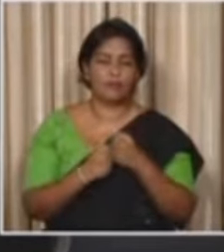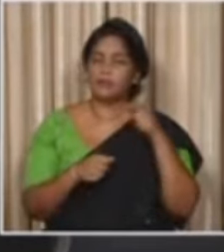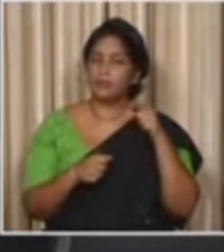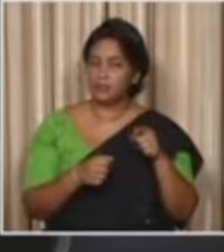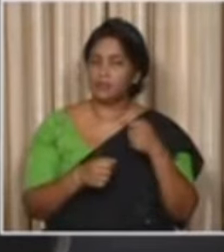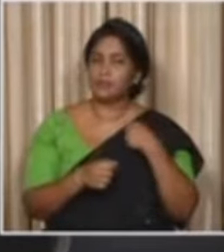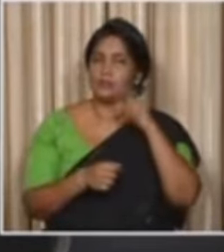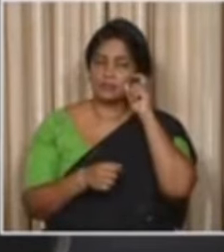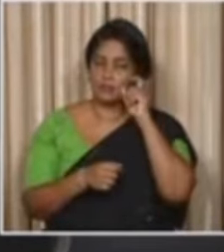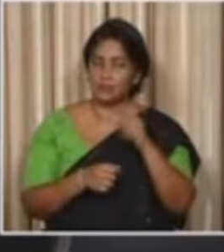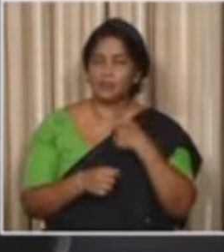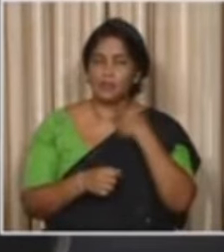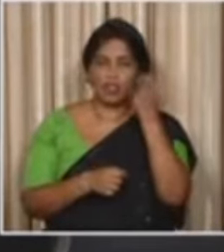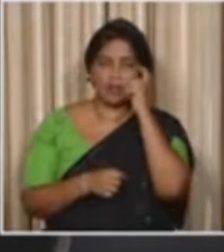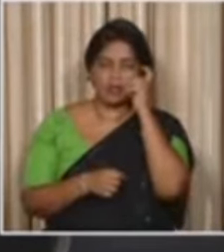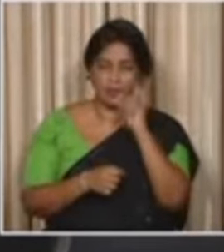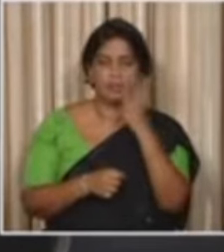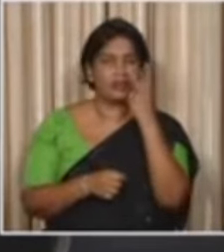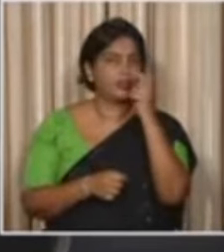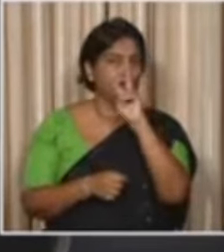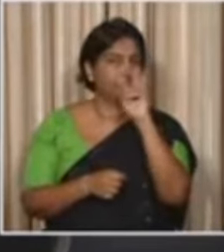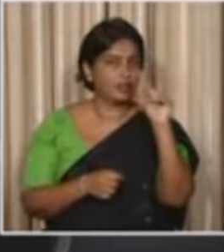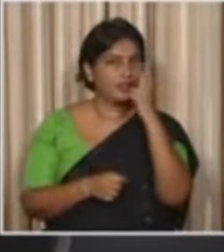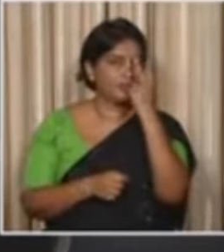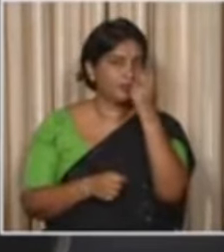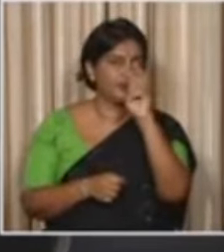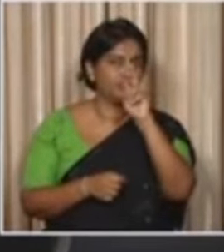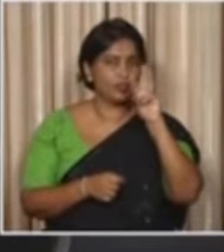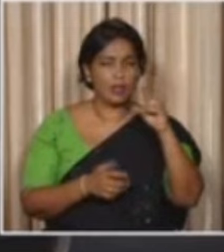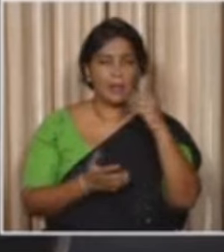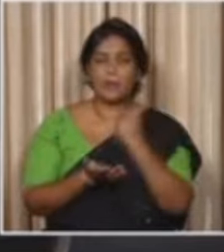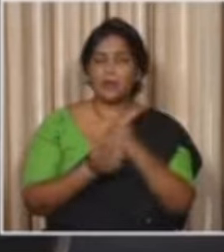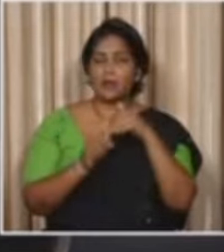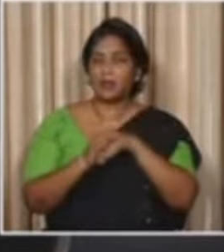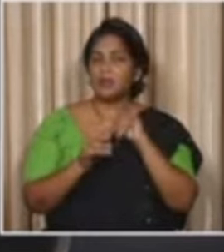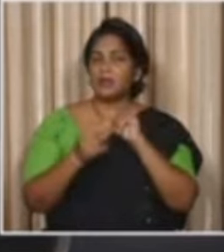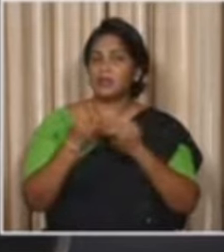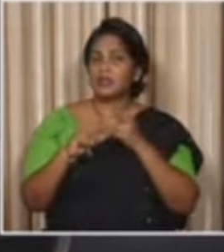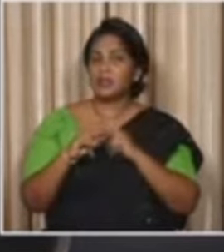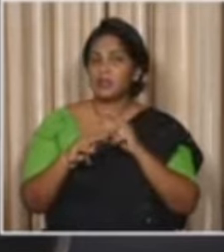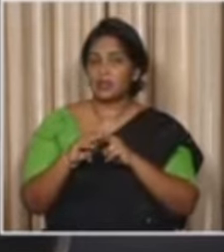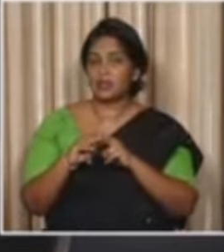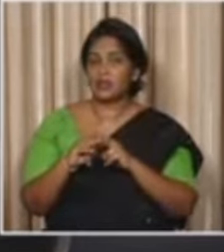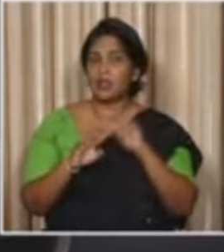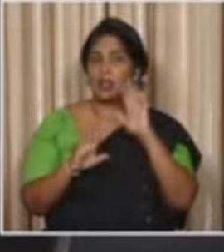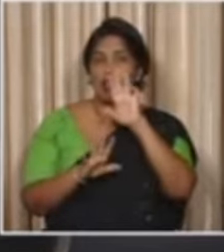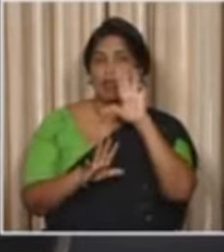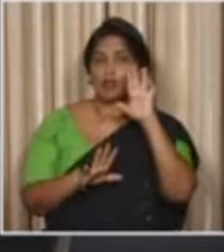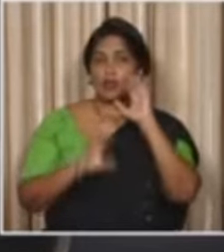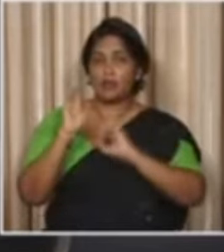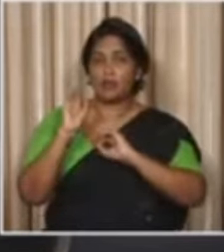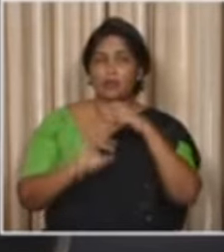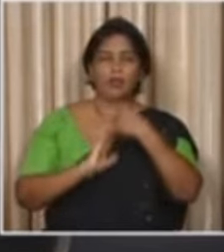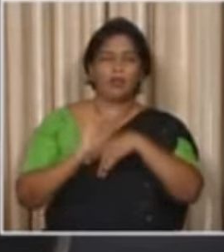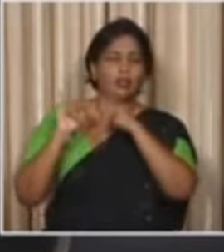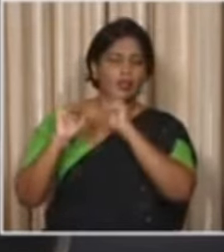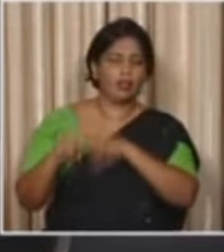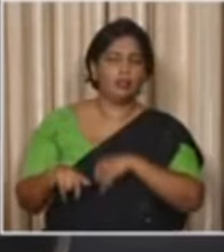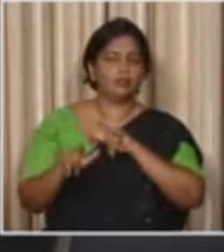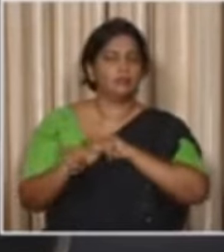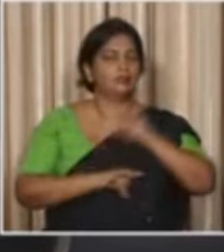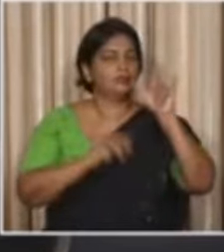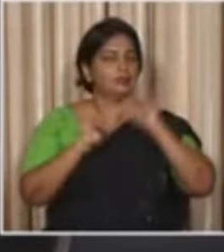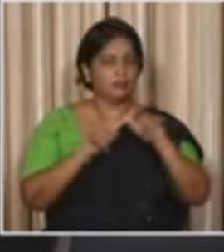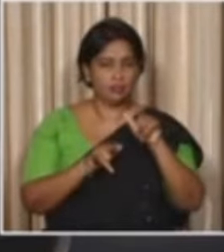අපි බැලුවොත් මම හොයලා බැලුවා 2022-23 කාලේ මහා බැංකුවේ ඉන්න සේවක සංඛ්‍යාවෙන් 99% දෙනෙක් ලංකාව අතහැරලා ගිහිල්ලා තියෙනවා.